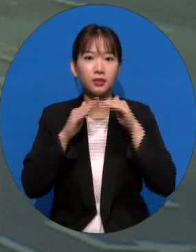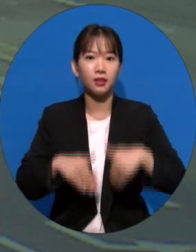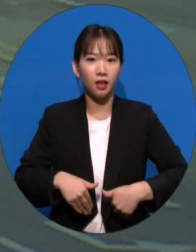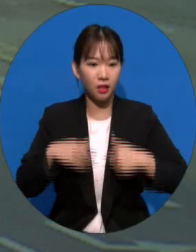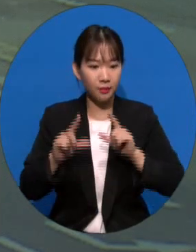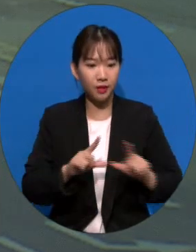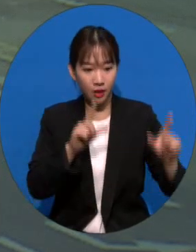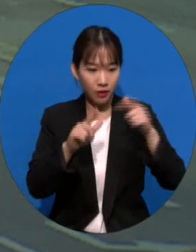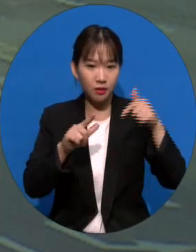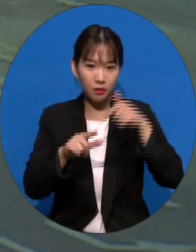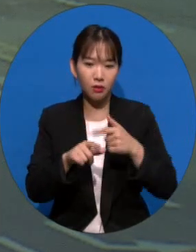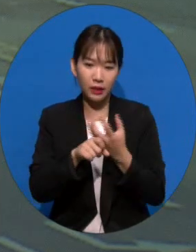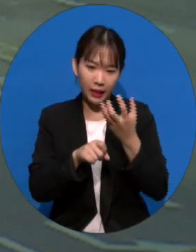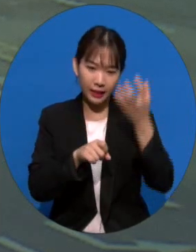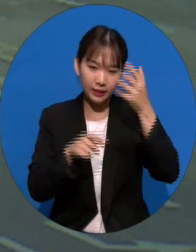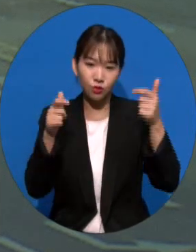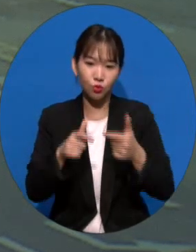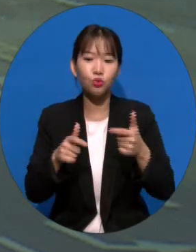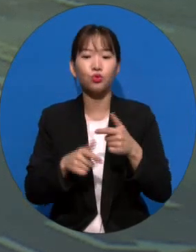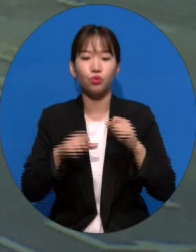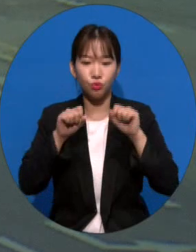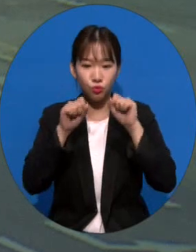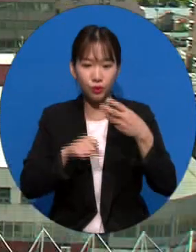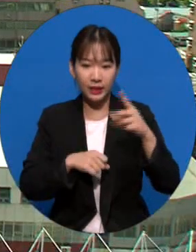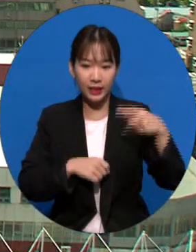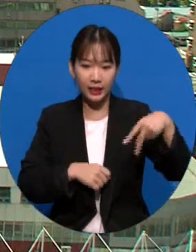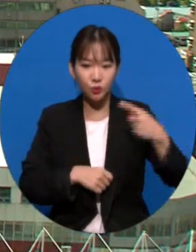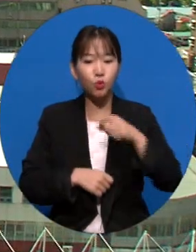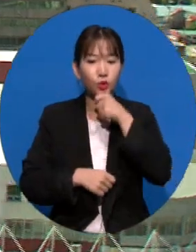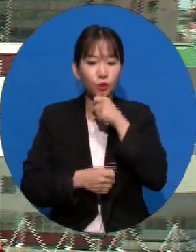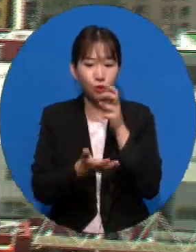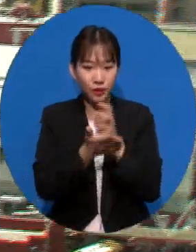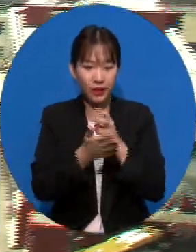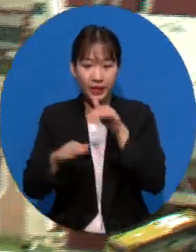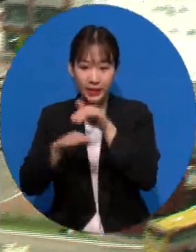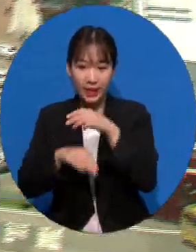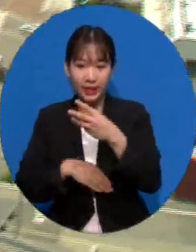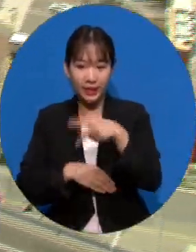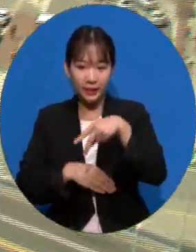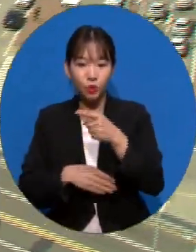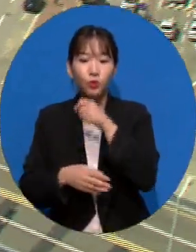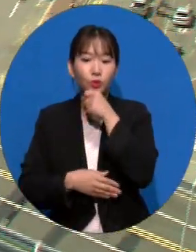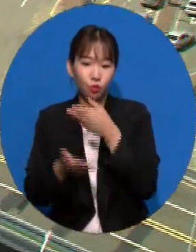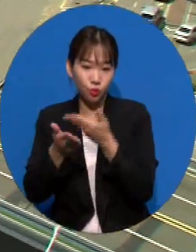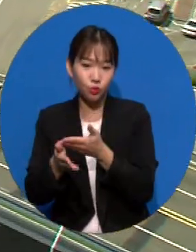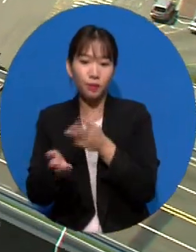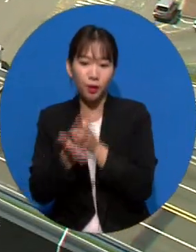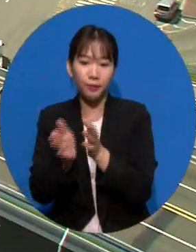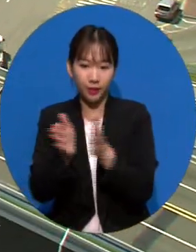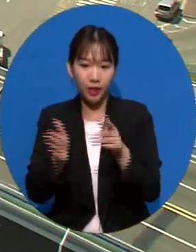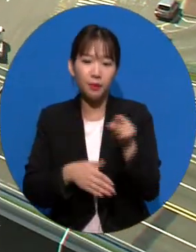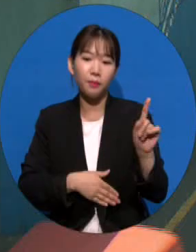전라남도는 생활 속 온실가스 줄이기 운동으로 탄소 포인트제와 자동차 탄소 포인트제를 시행합니다.